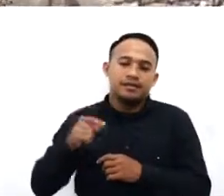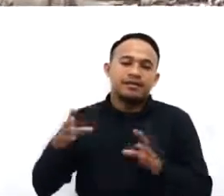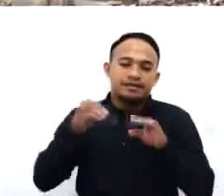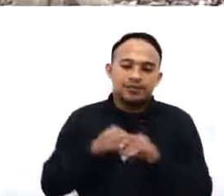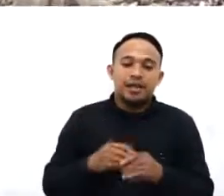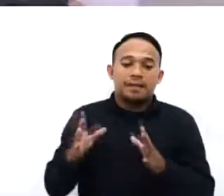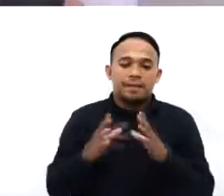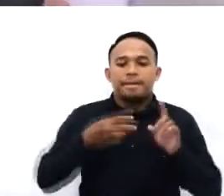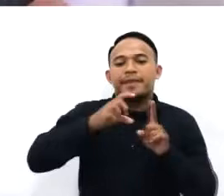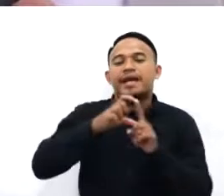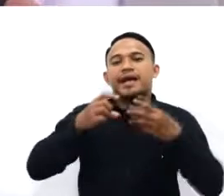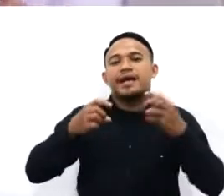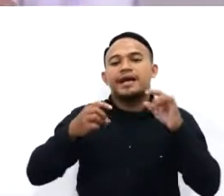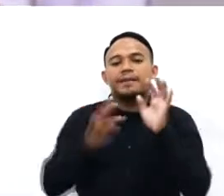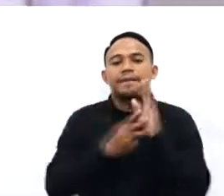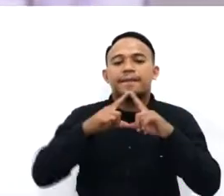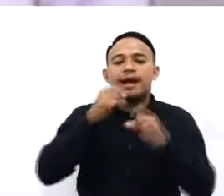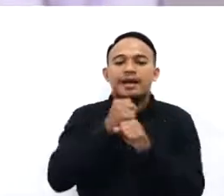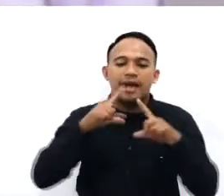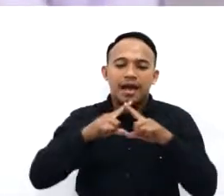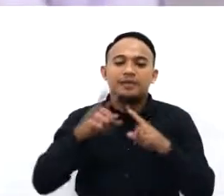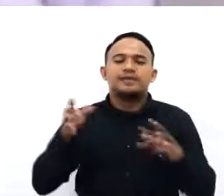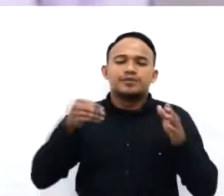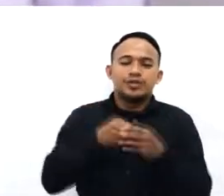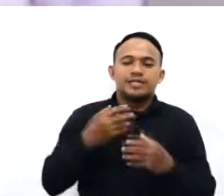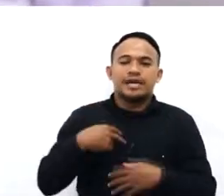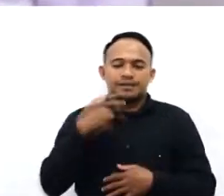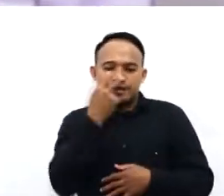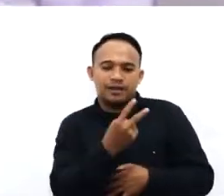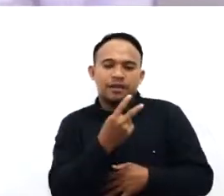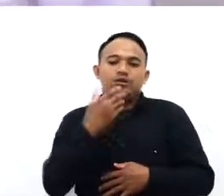Dermaga surut, saya lihat sudah